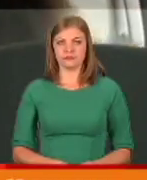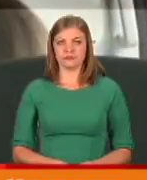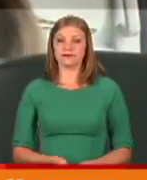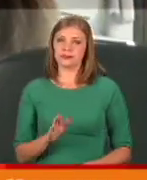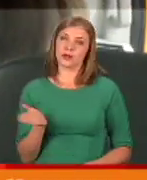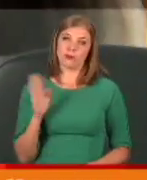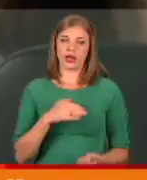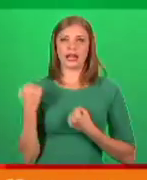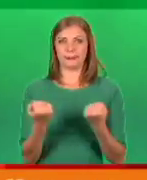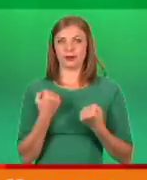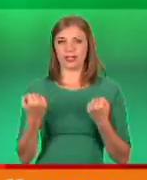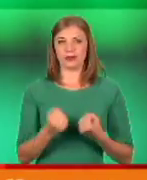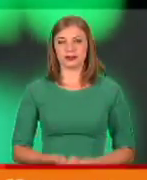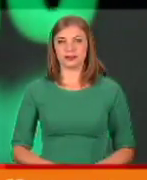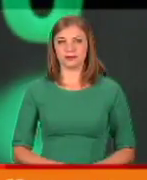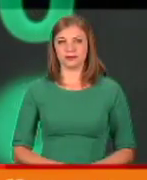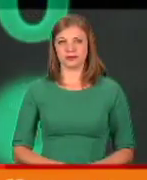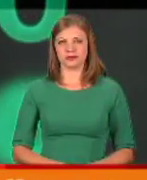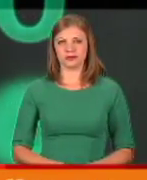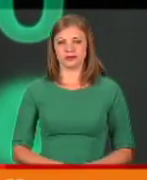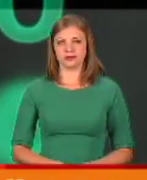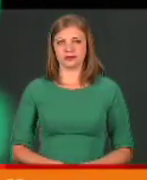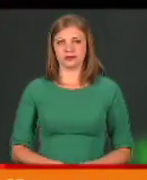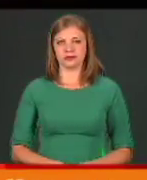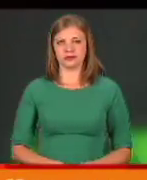Поїхали, покатаємося.